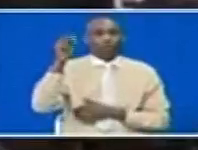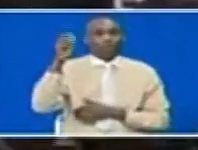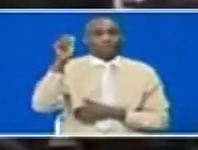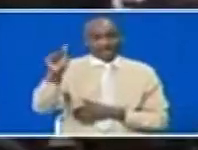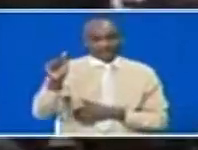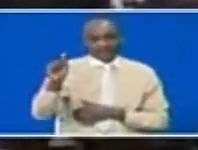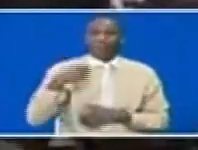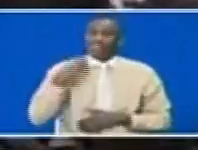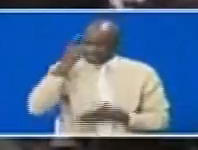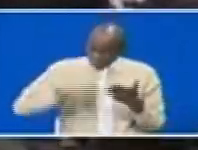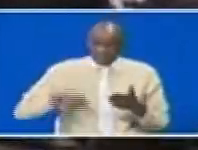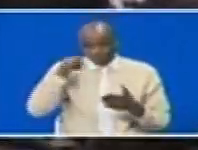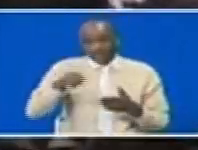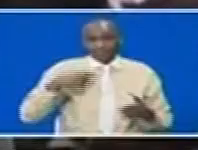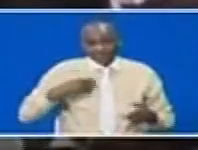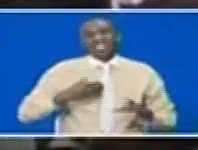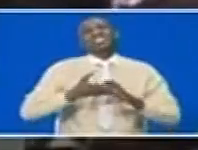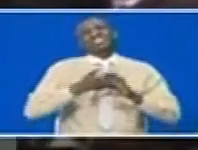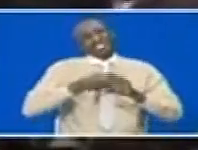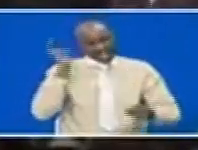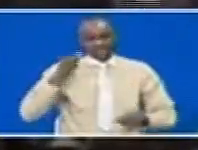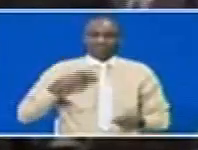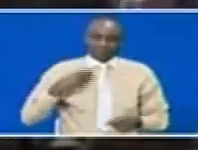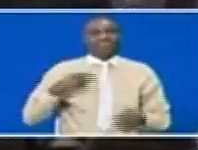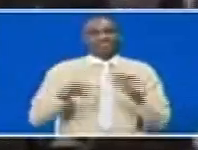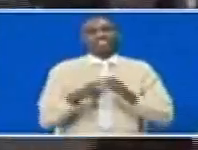Kuanzia leo mimi nimejiuzulu kama vice chairman ya ODM.